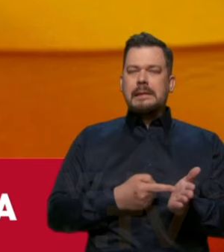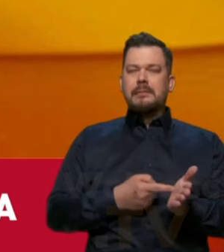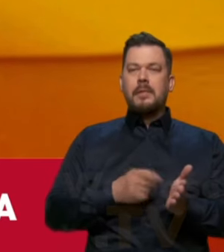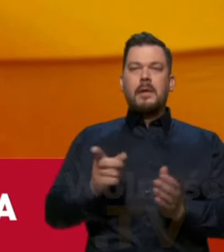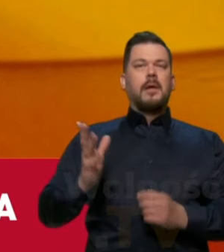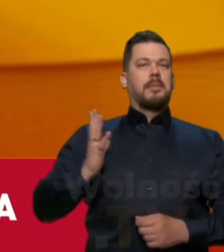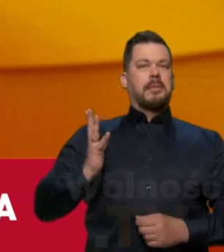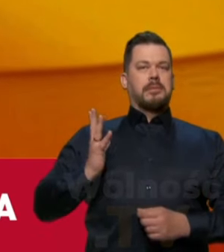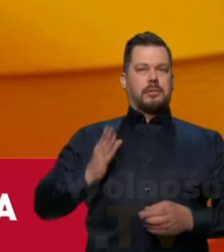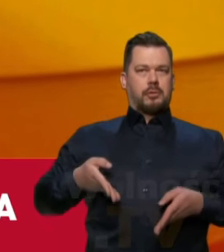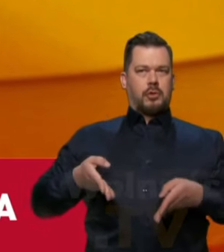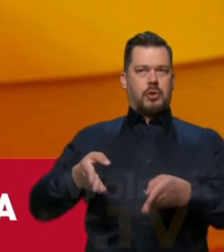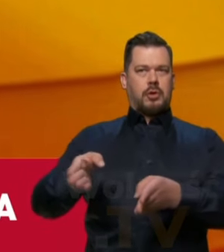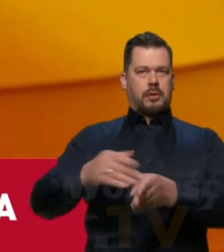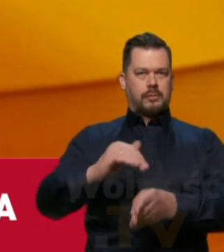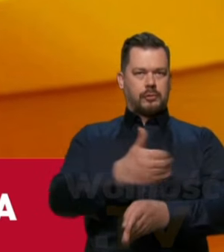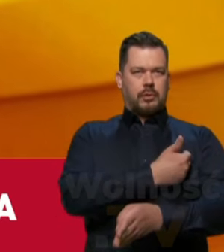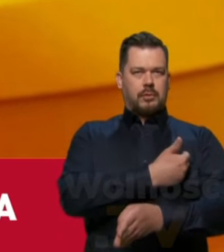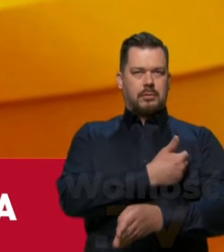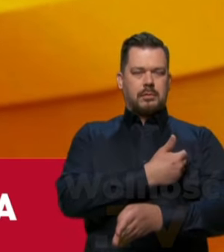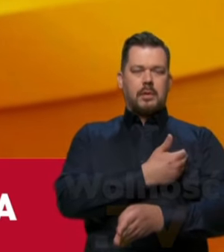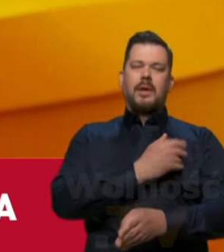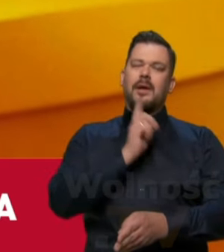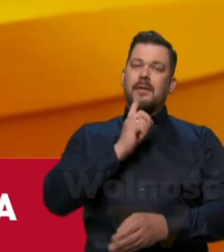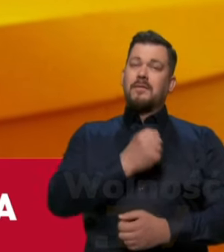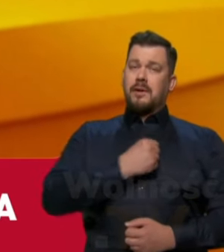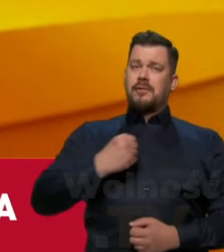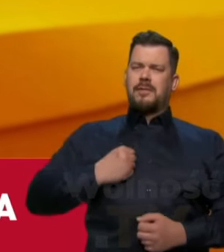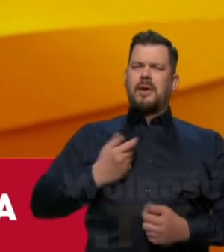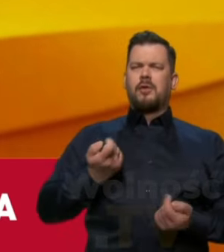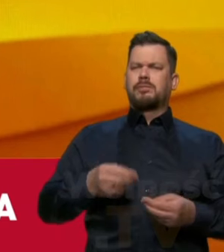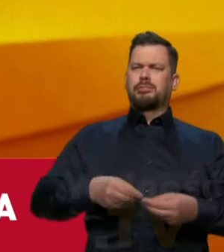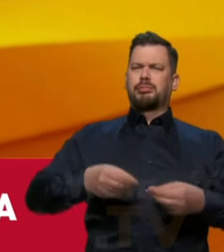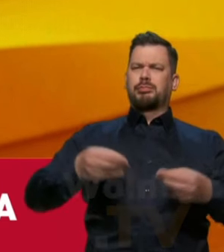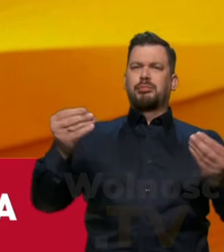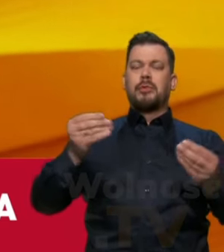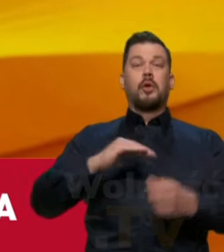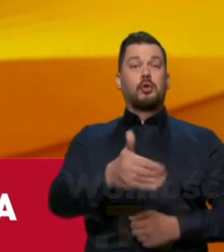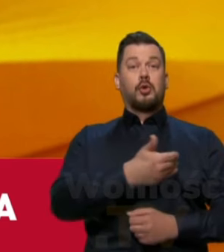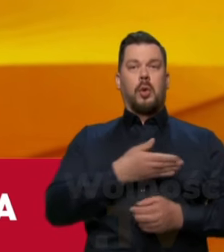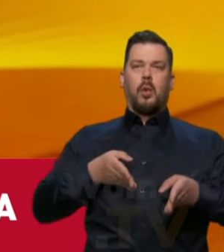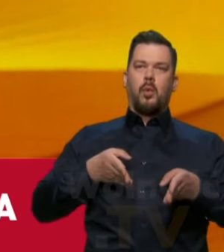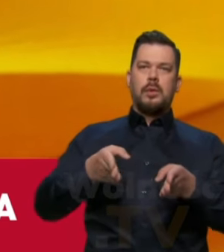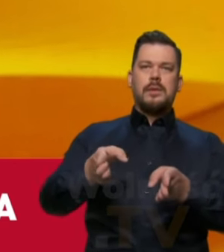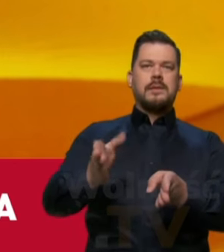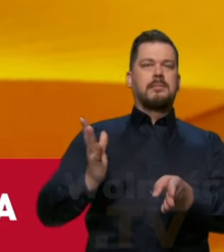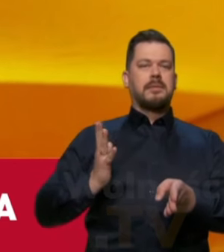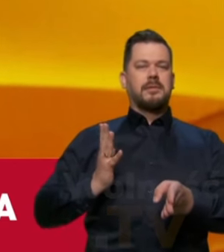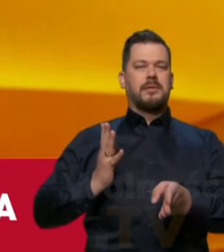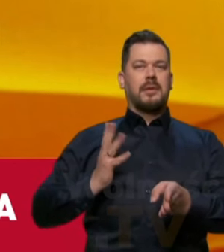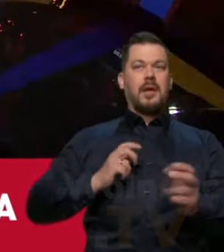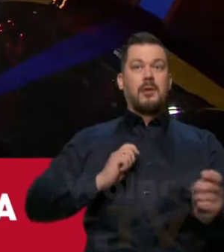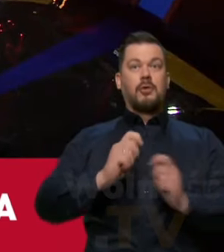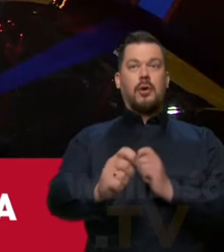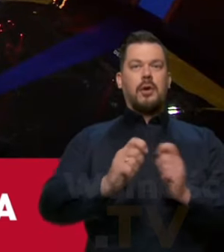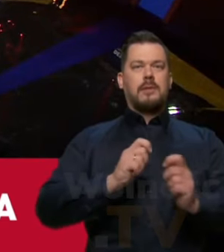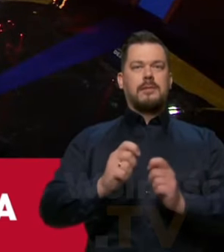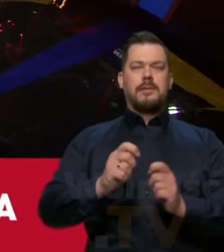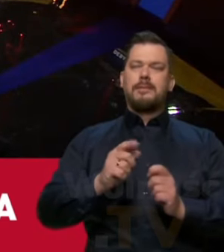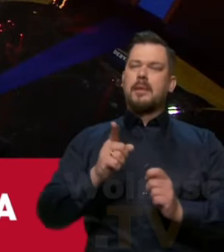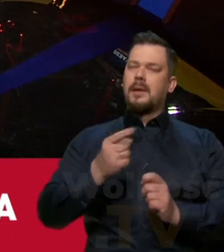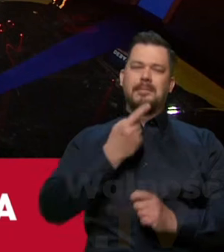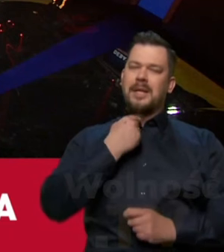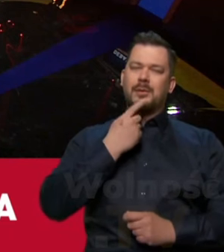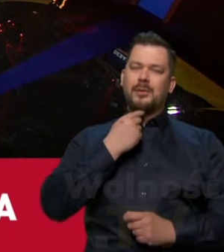Bezpieczna droga do szkoły. Warszawa zrobiła co prawda program Szkolne ulice, który ma uspokoić ruch, ale objął